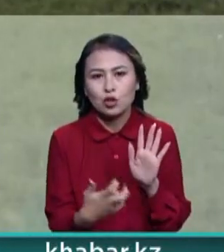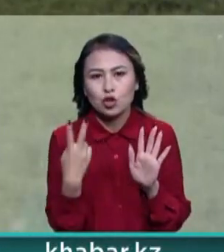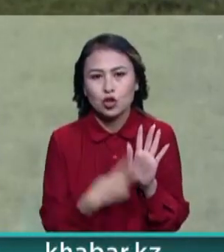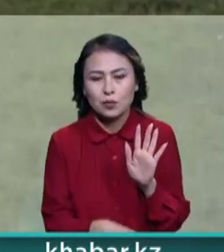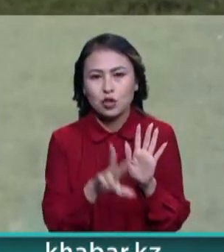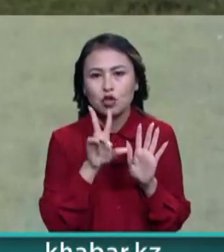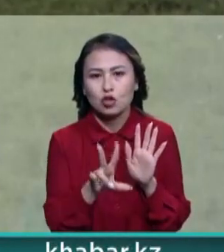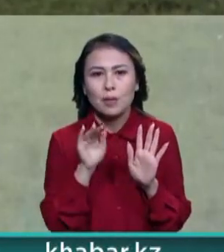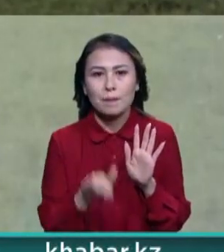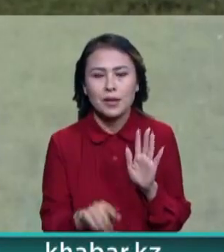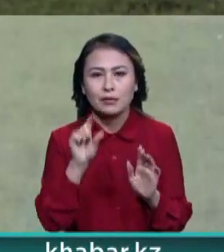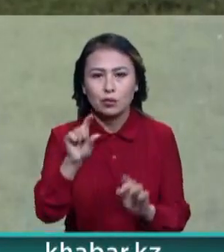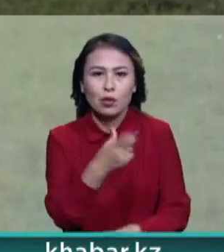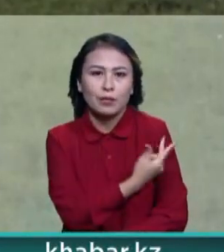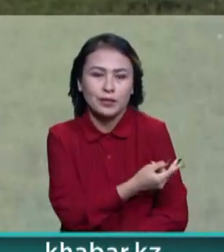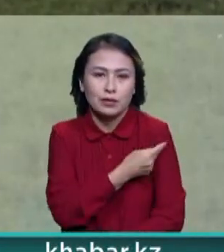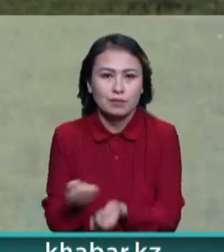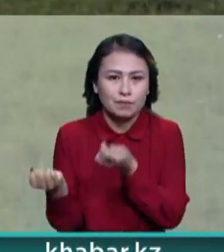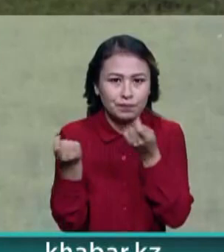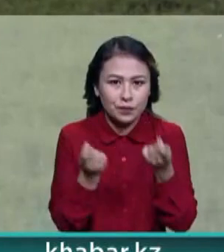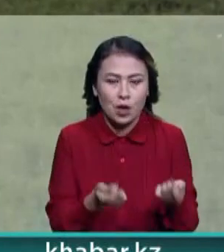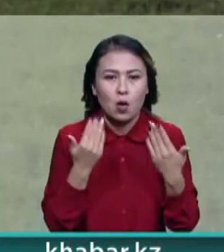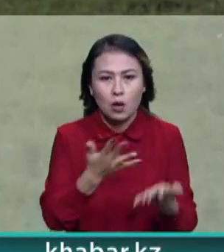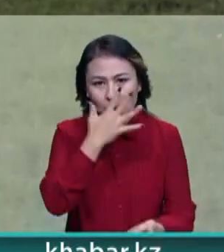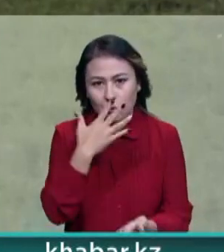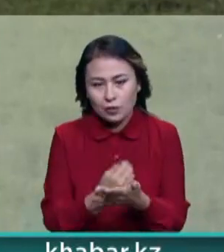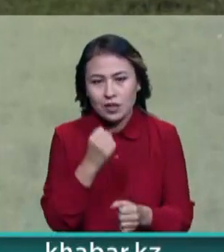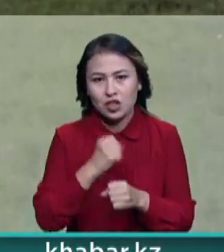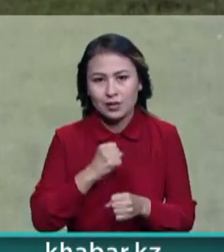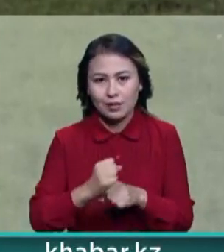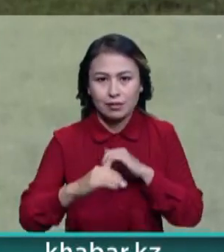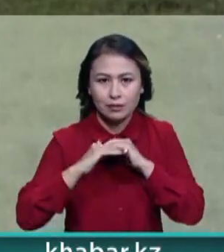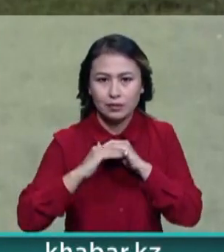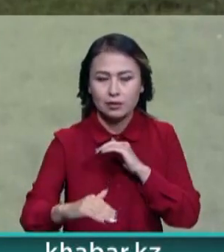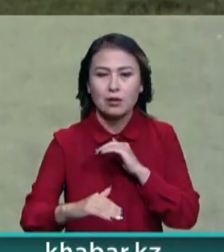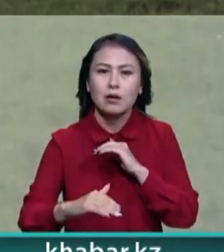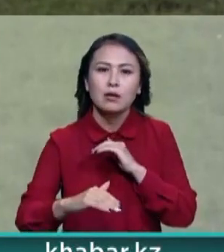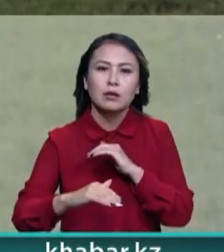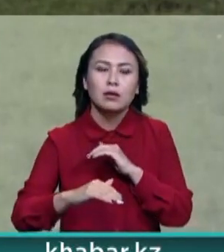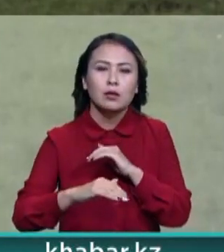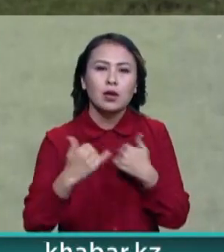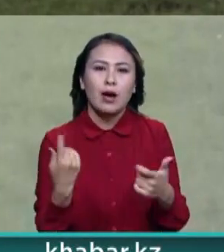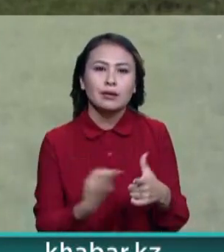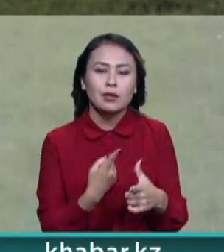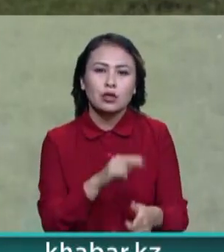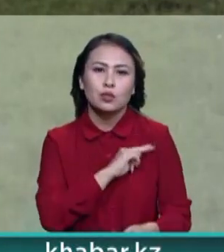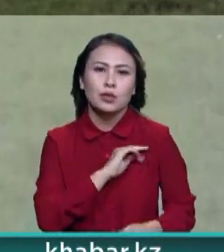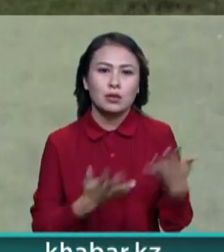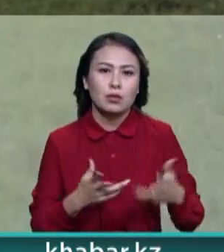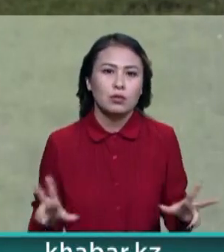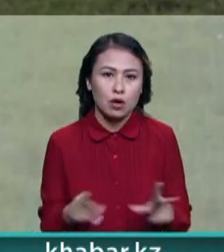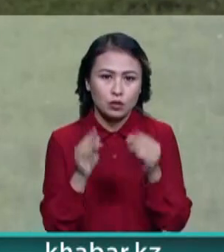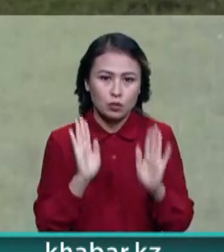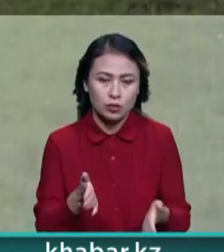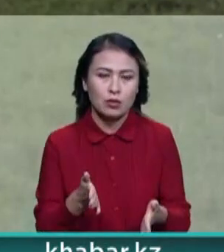873 мың доза вакцина жеткізілген, және ол өзімізде жасалған, яғни Атарда жасалынған екен. Енді аталған жұмыстар сәтін салса